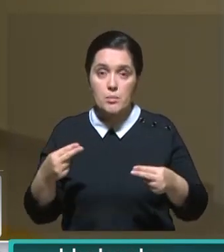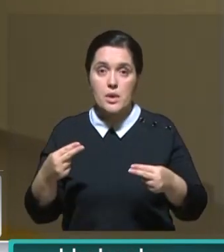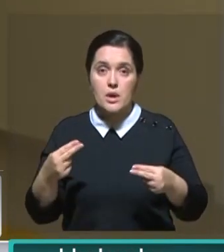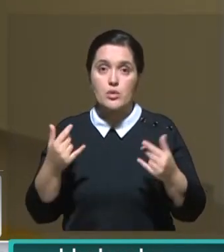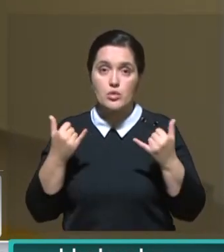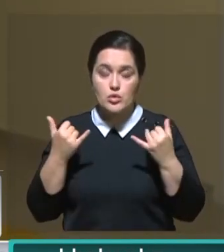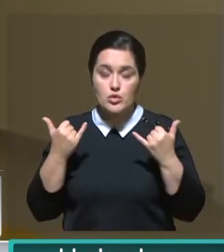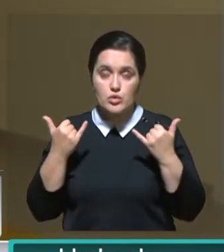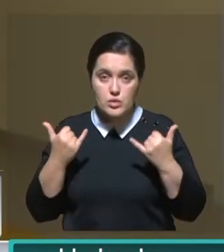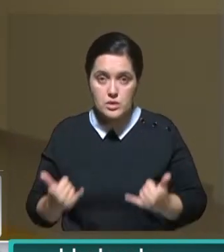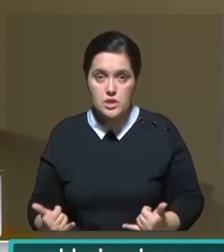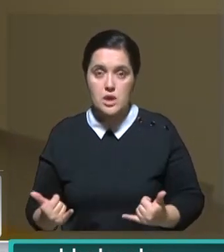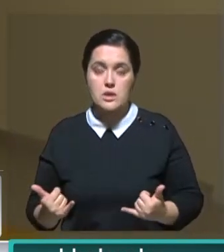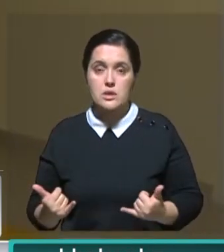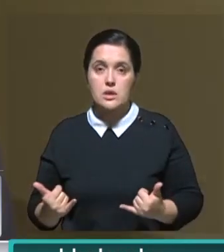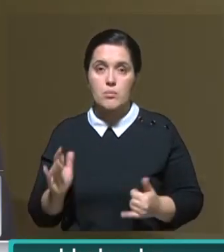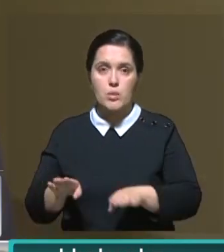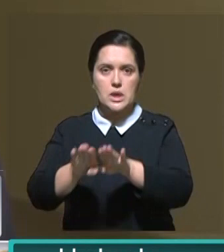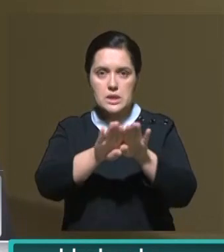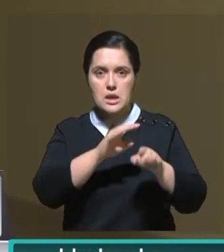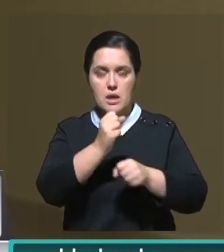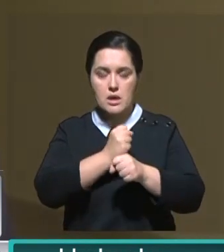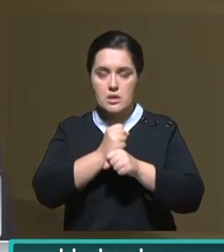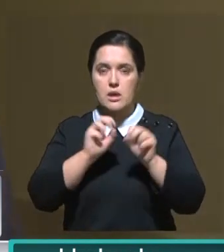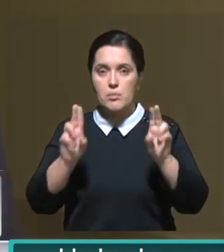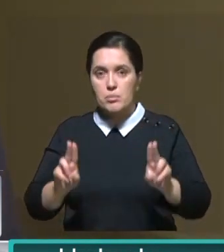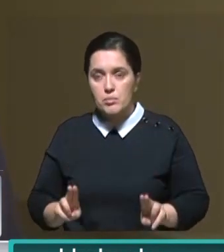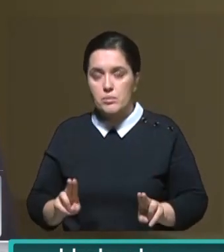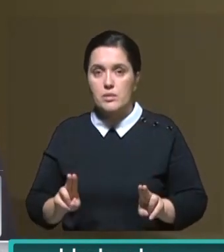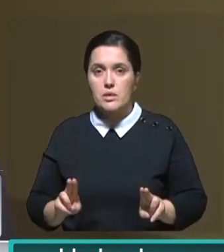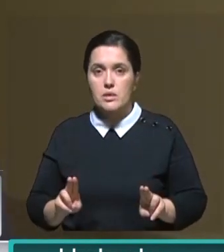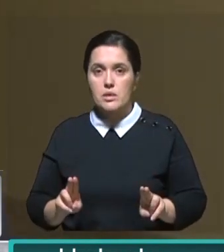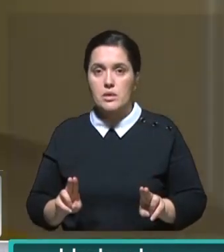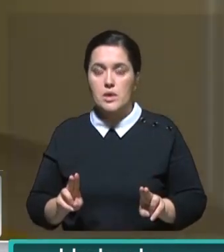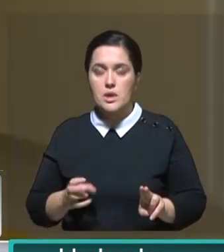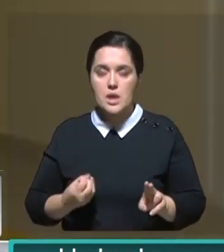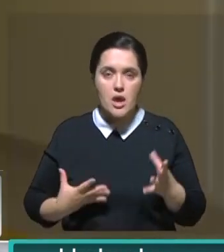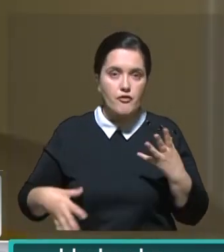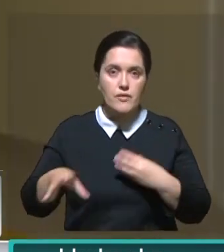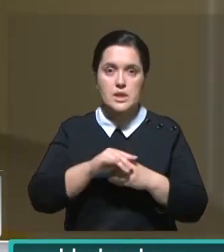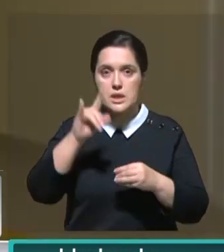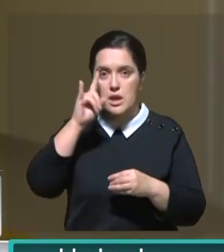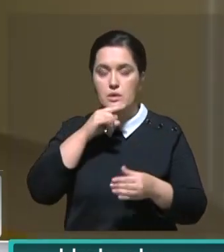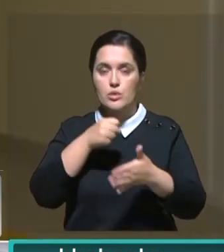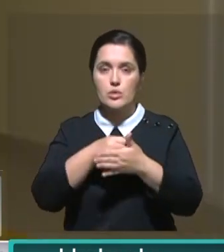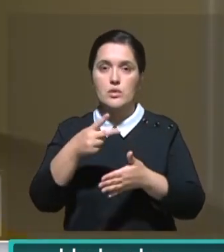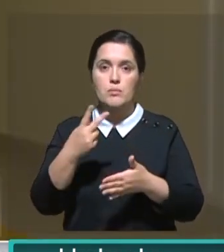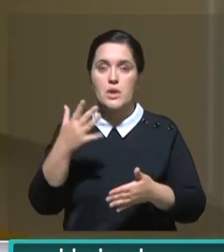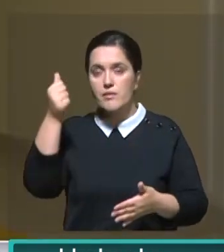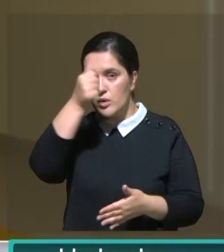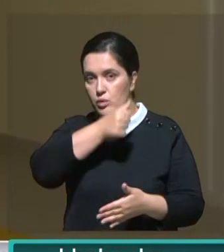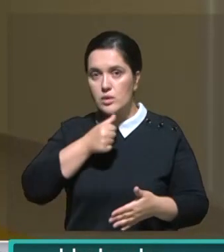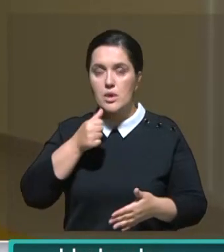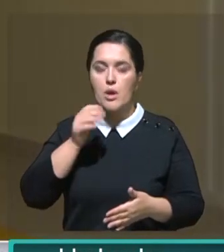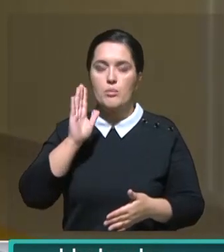сейчас вот идет единая разработка стандартов, значит, на весь Казахстан. По Казахстану до 2025 года,